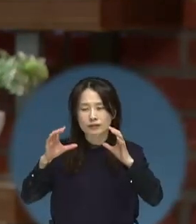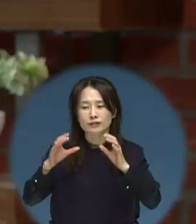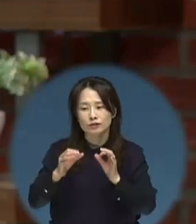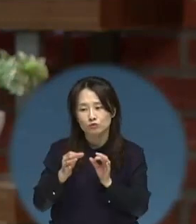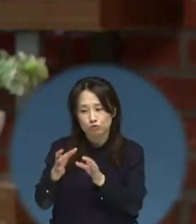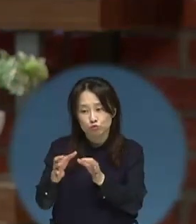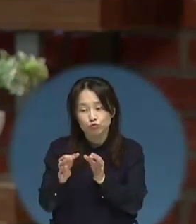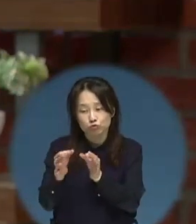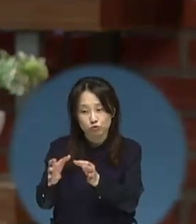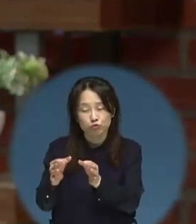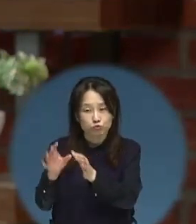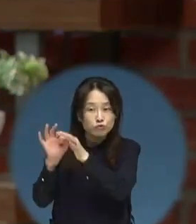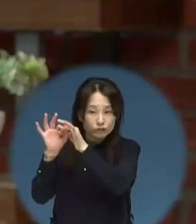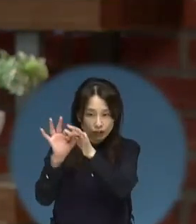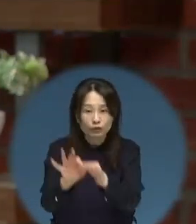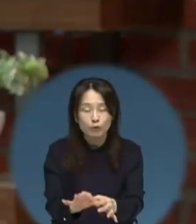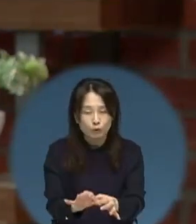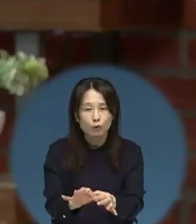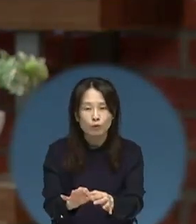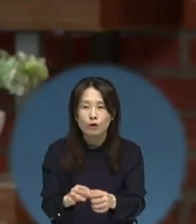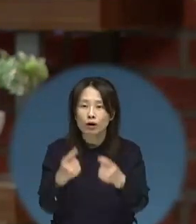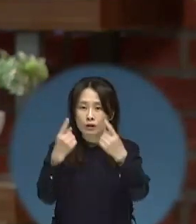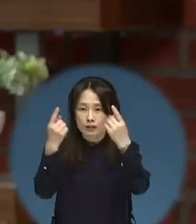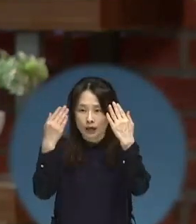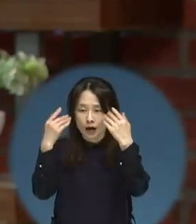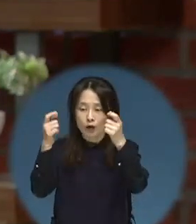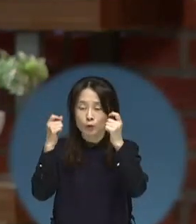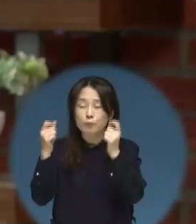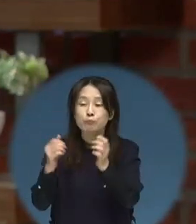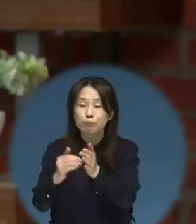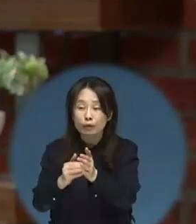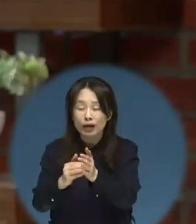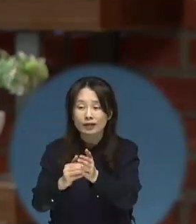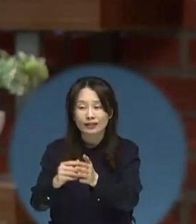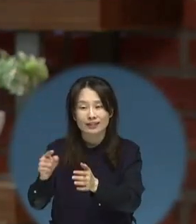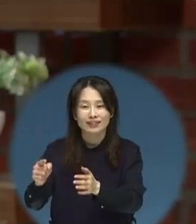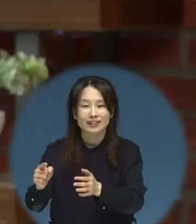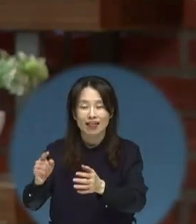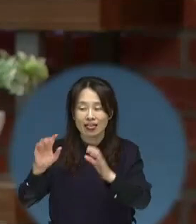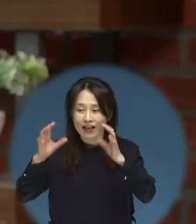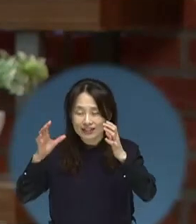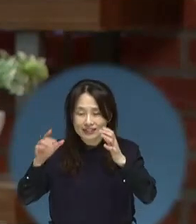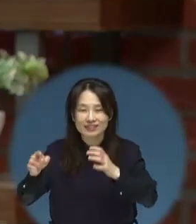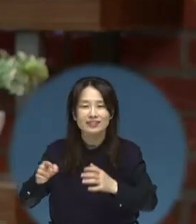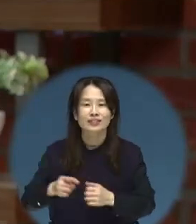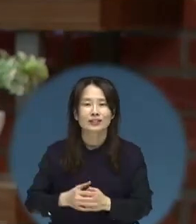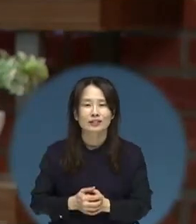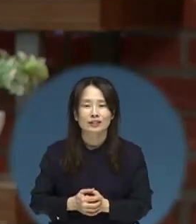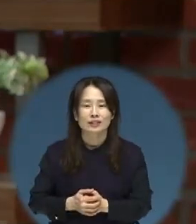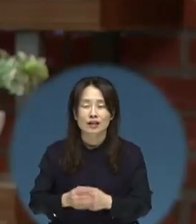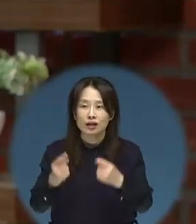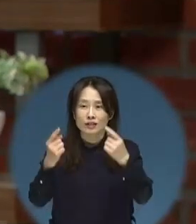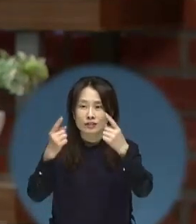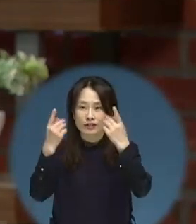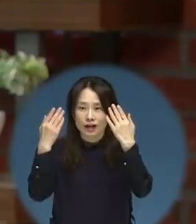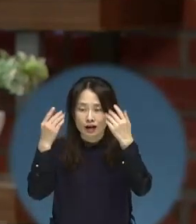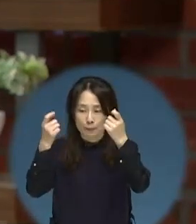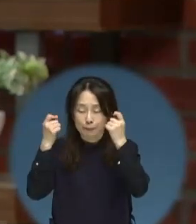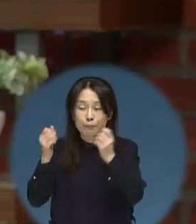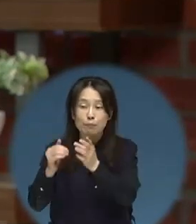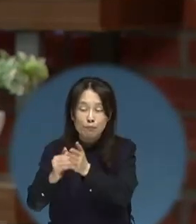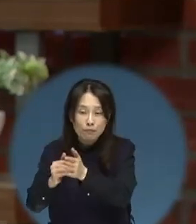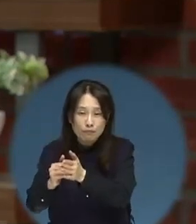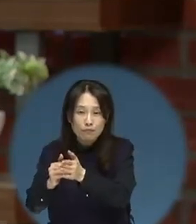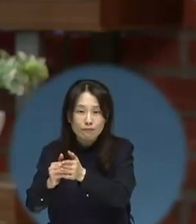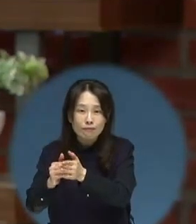예. 대학까지. 근데 대학을 졸업한 친구가 있어요. 이름이 올리스라는 친구인데 올리스가 대학을 졸업하고